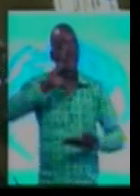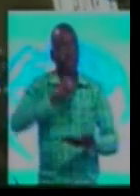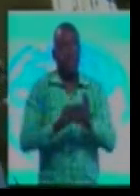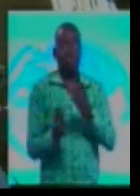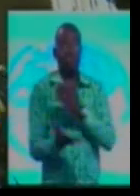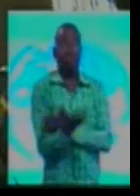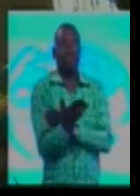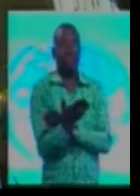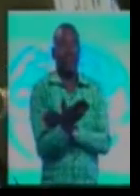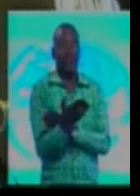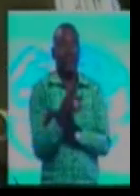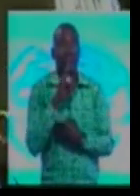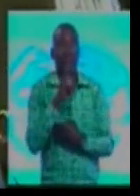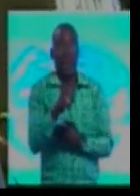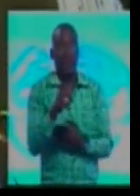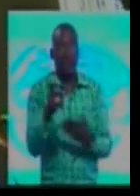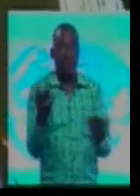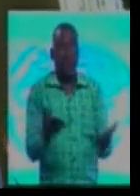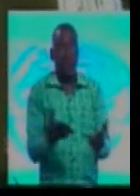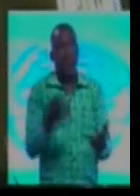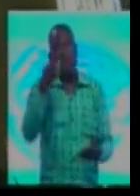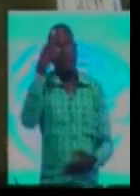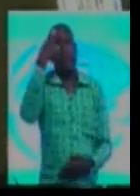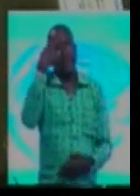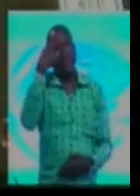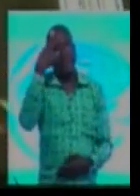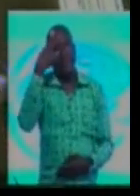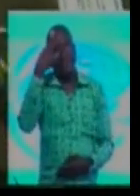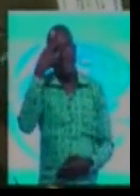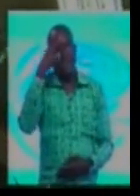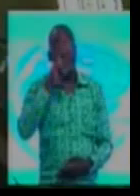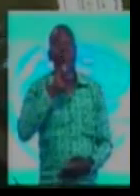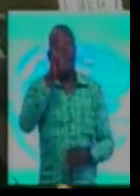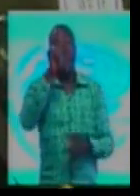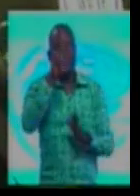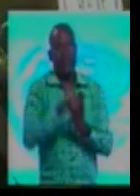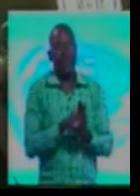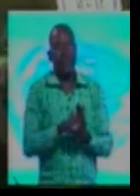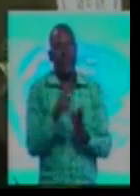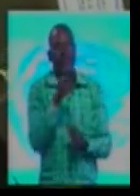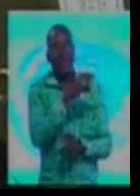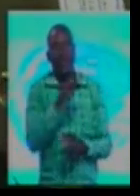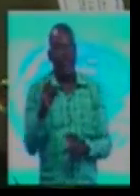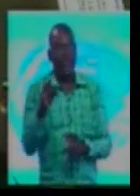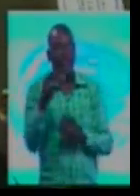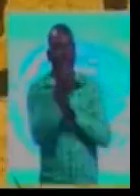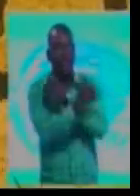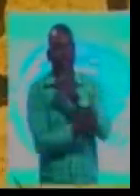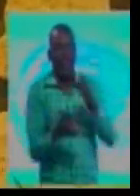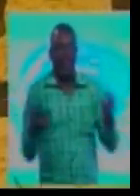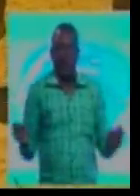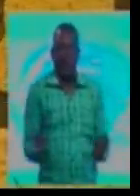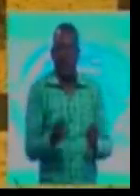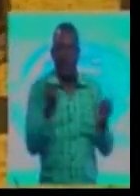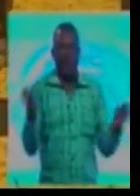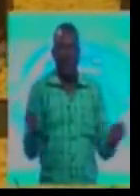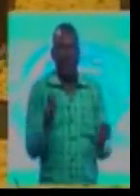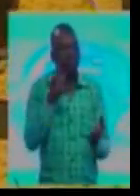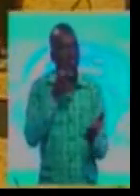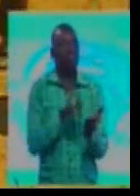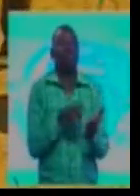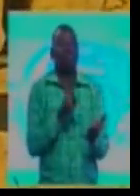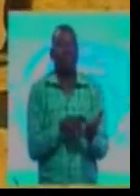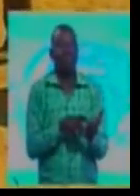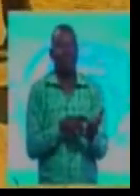matin d'être là encore pour nous rappeler qu'effectivement le Burkina Faso est un pays d'élevage et surtout de poulets.